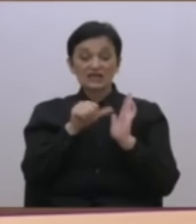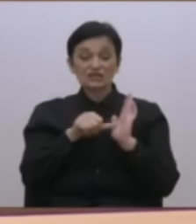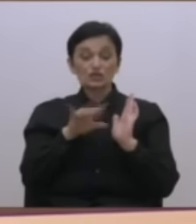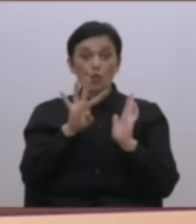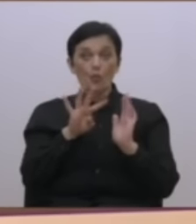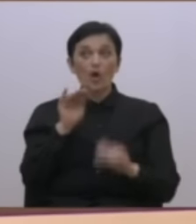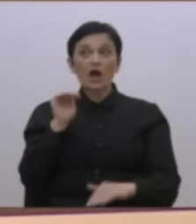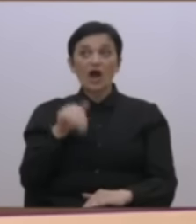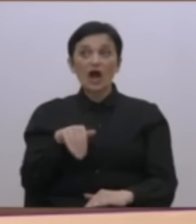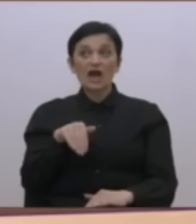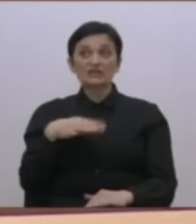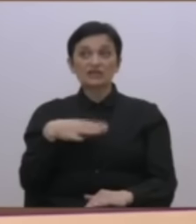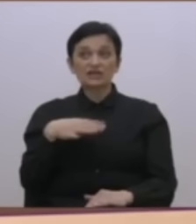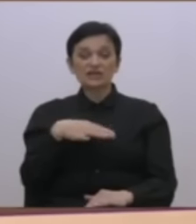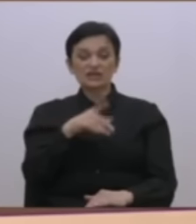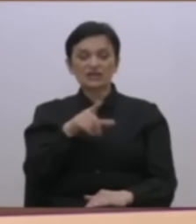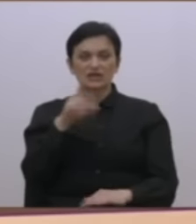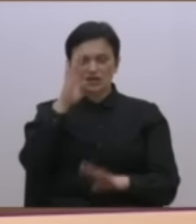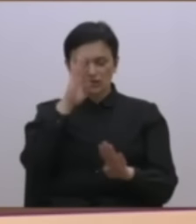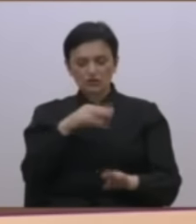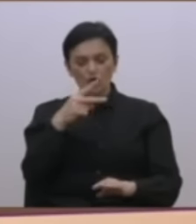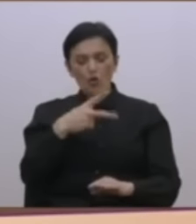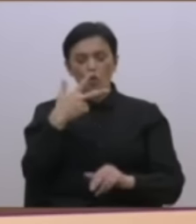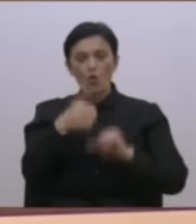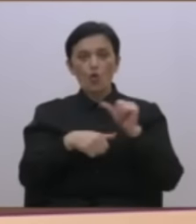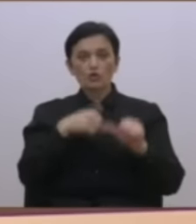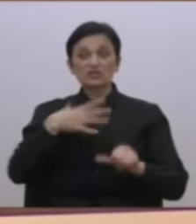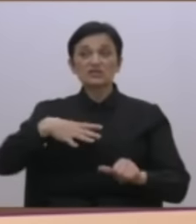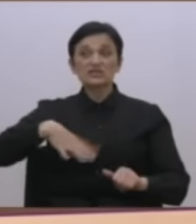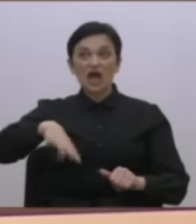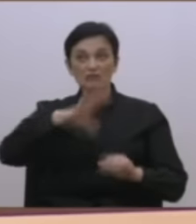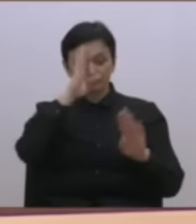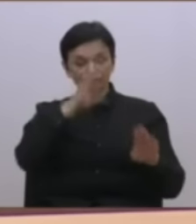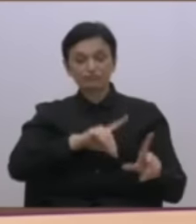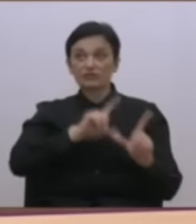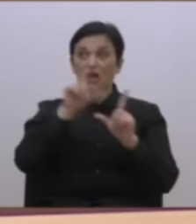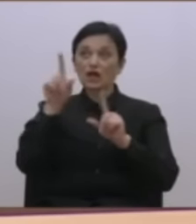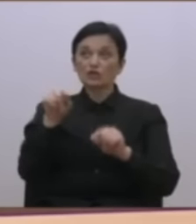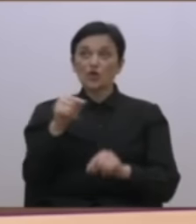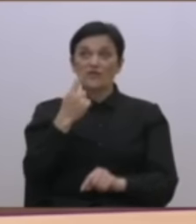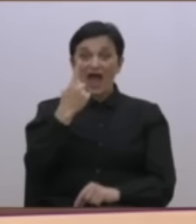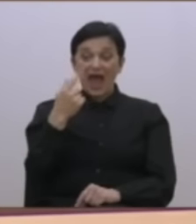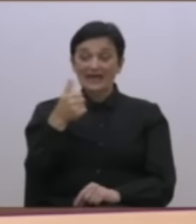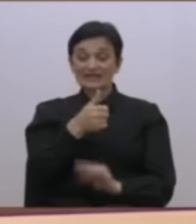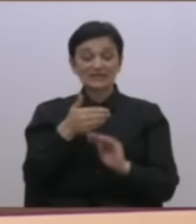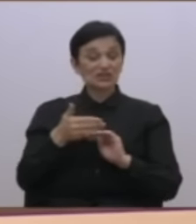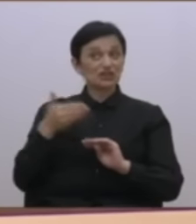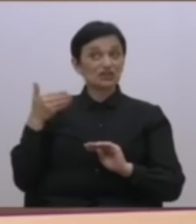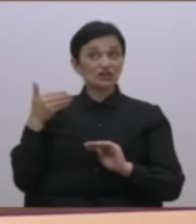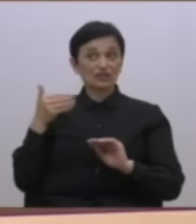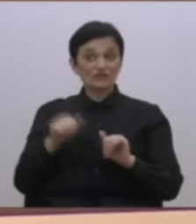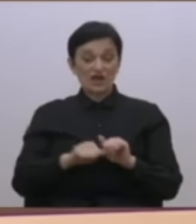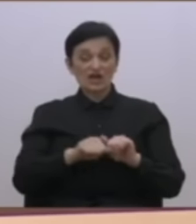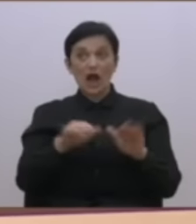164000-მა ქართველმა დატოვა 2023 წელს საქართველო ერთი კვირის წინ